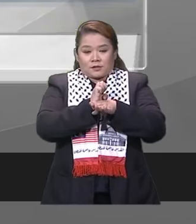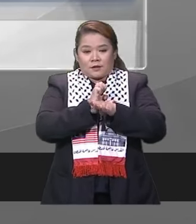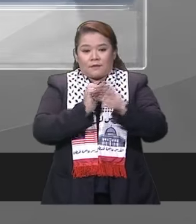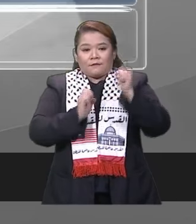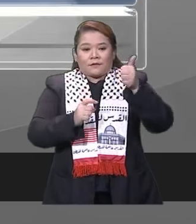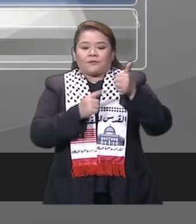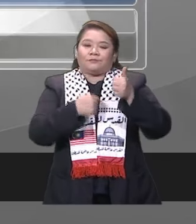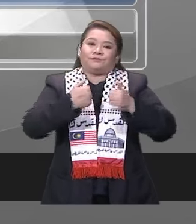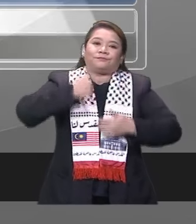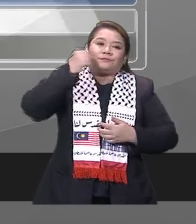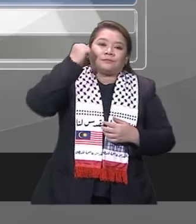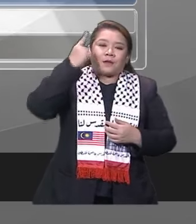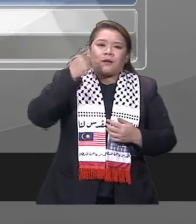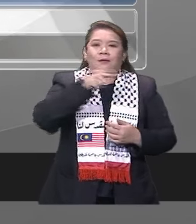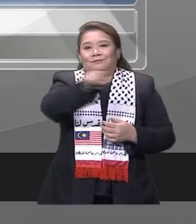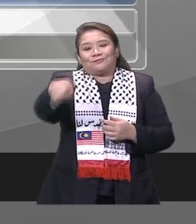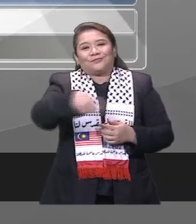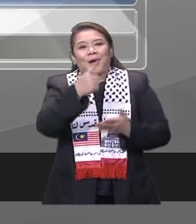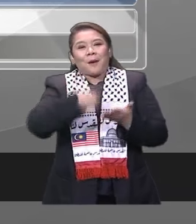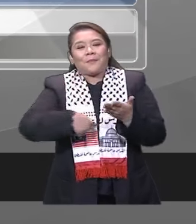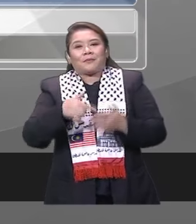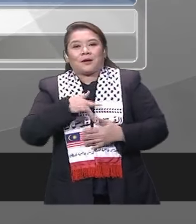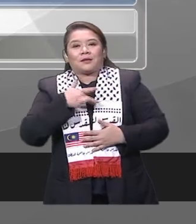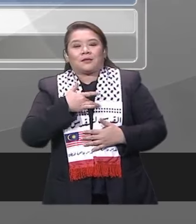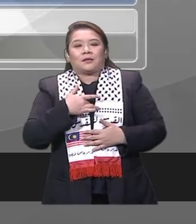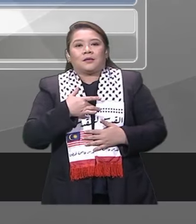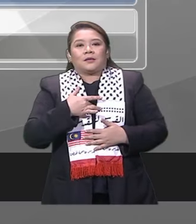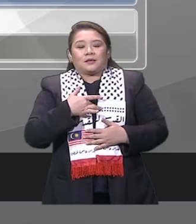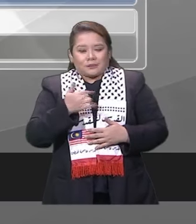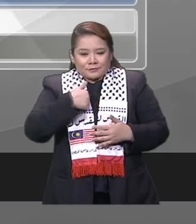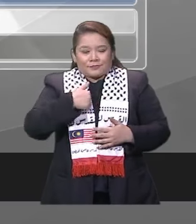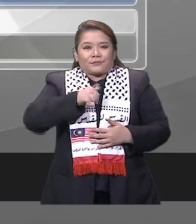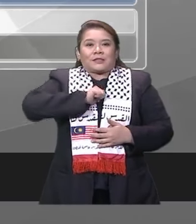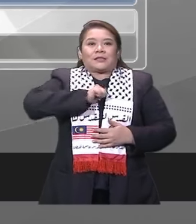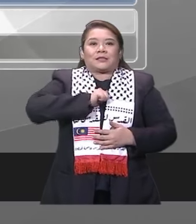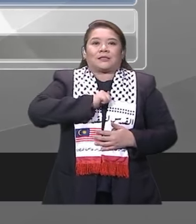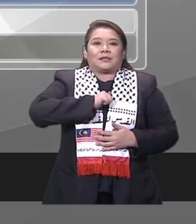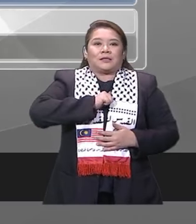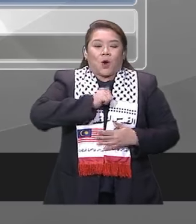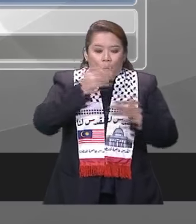saya faham apa dia orang rasa. Tapi imagine saya sendirilah. The one that